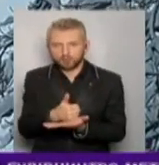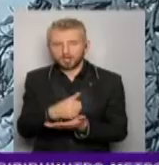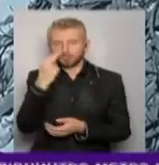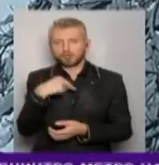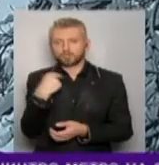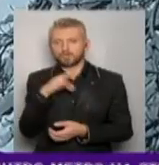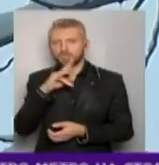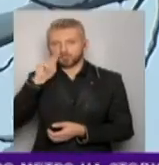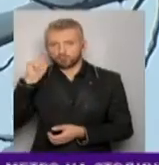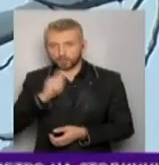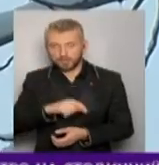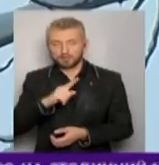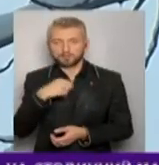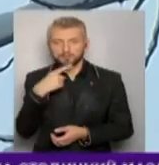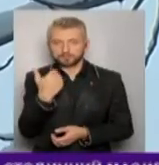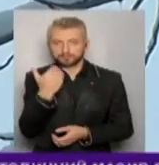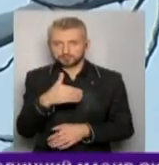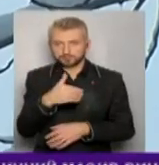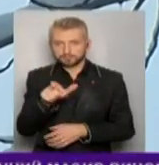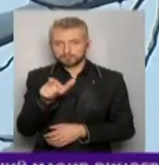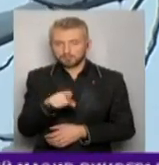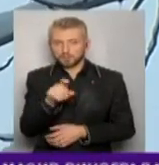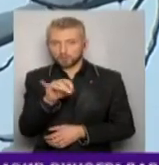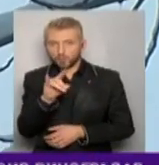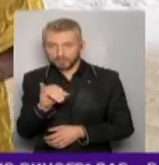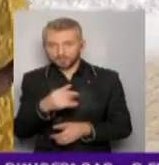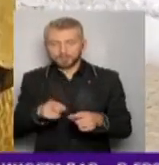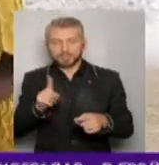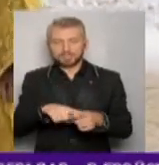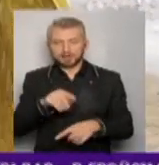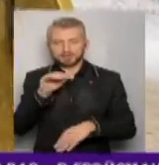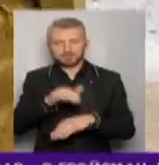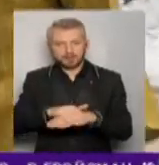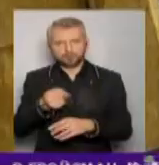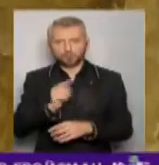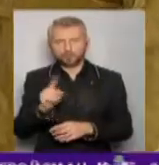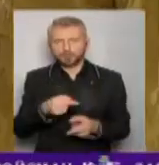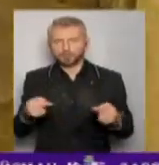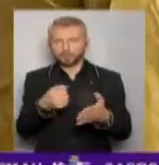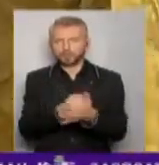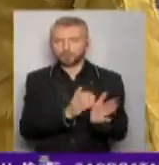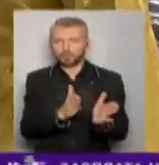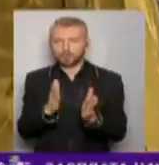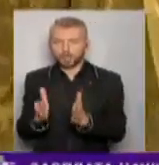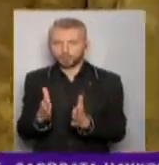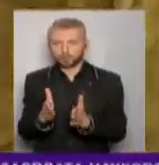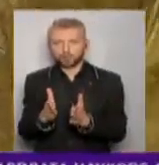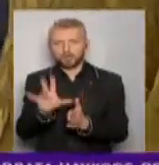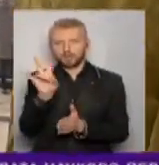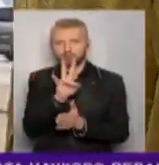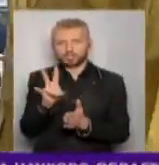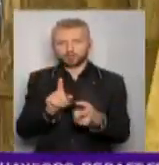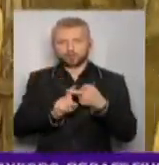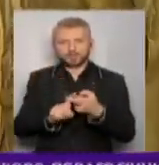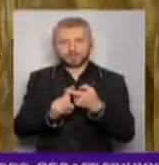Україні. За словами архієпископа Євстратія Зарі, фактично це знак того, що відповідно до порядку екуменічного діалогу